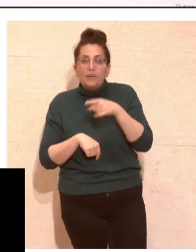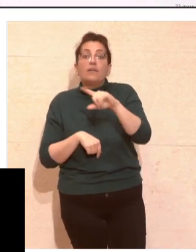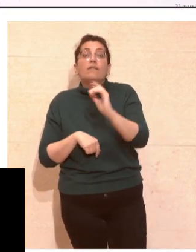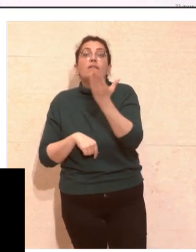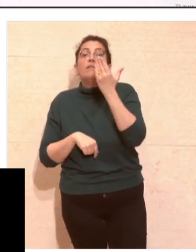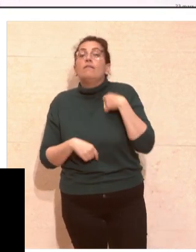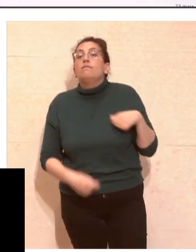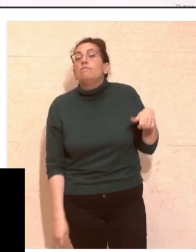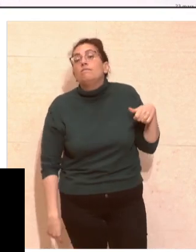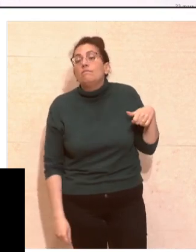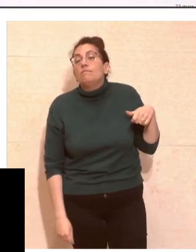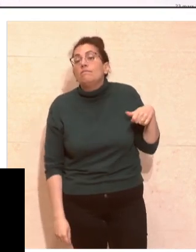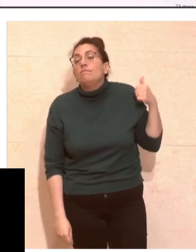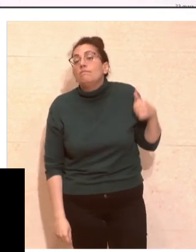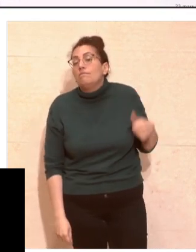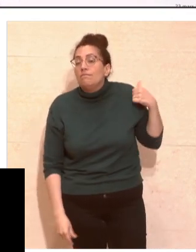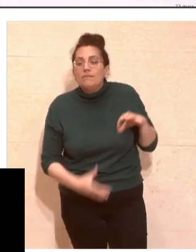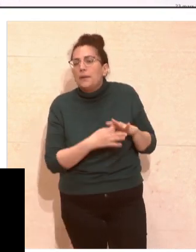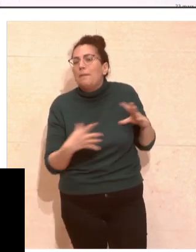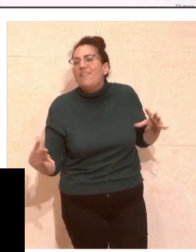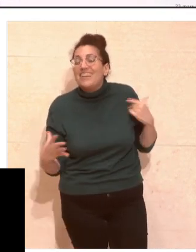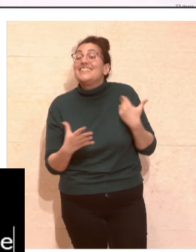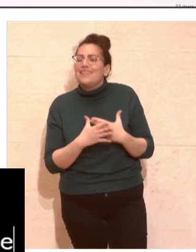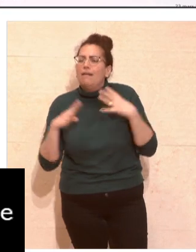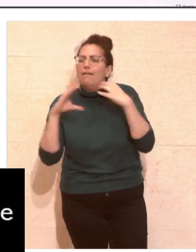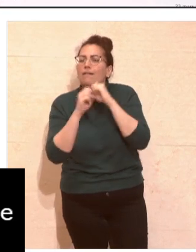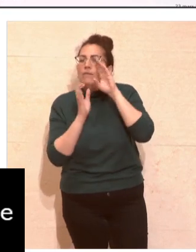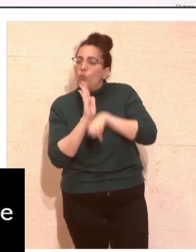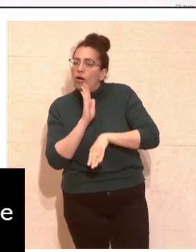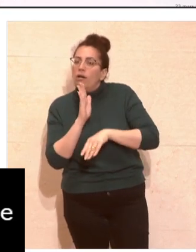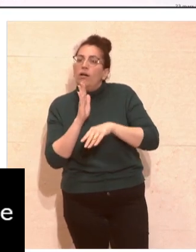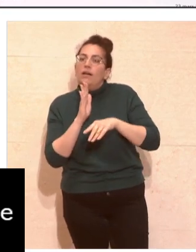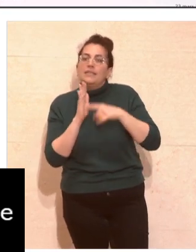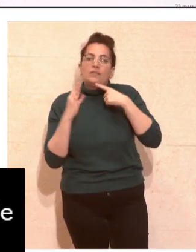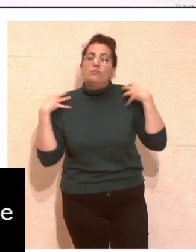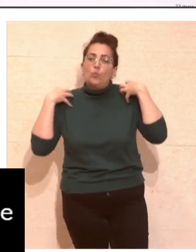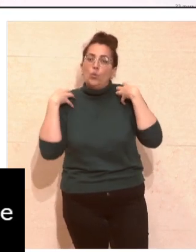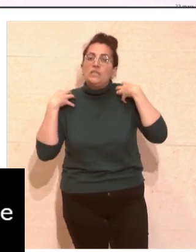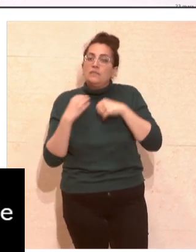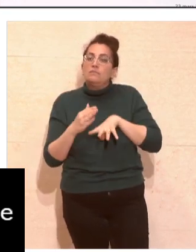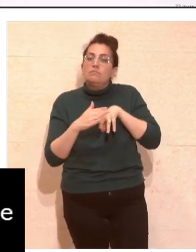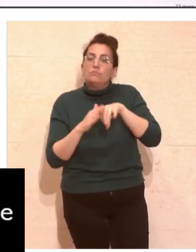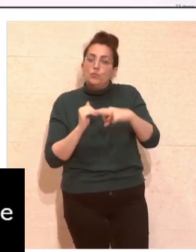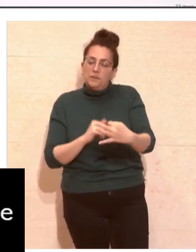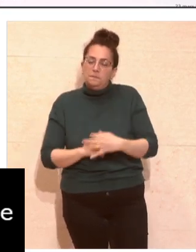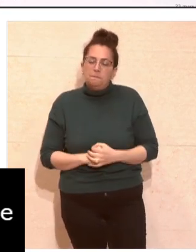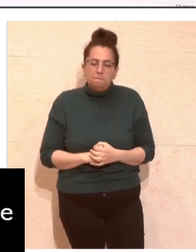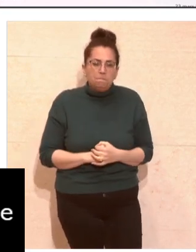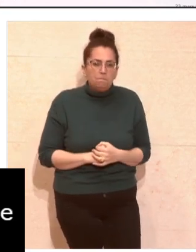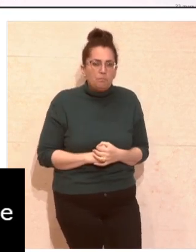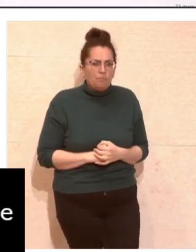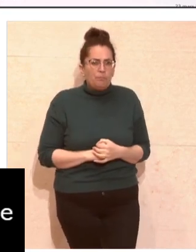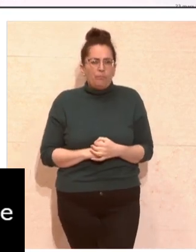réaction, et puis on mesure aussi les essais, donc les stimuli où il n'y a pas eu de réponse motrice. Donc on appelle ça les laps attentionnels. Et ce qu'on voit, c'est qu'avec